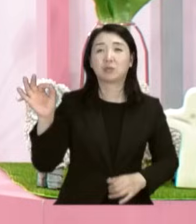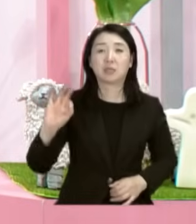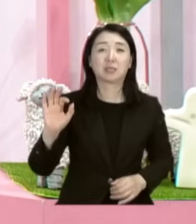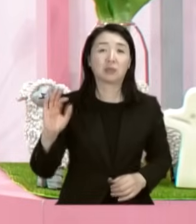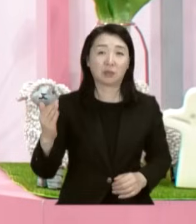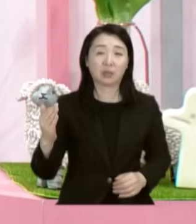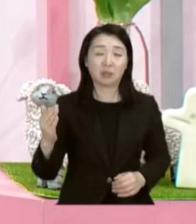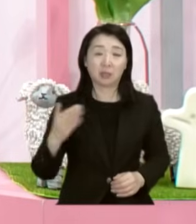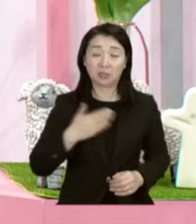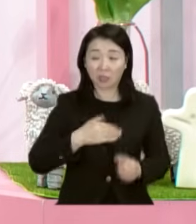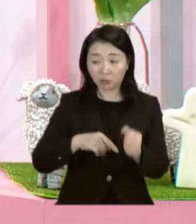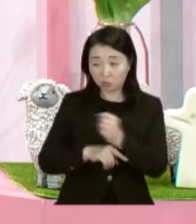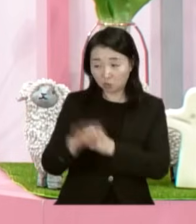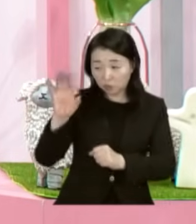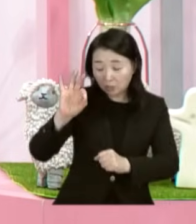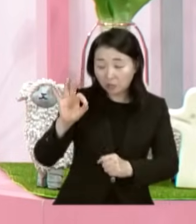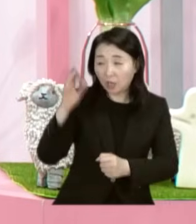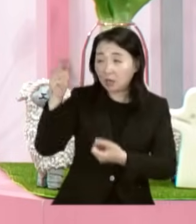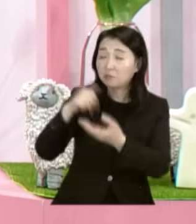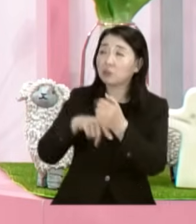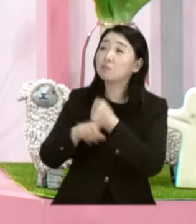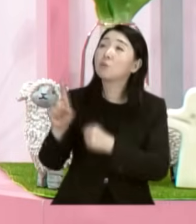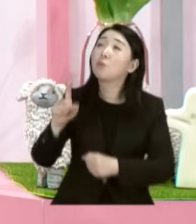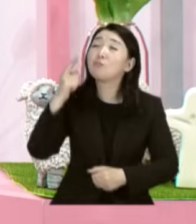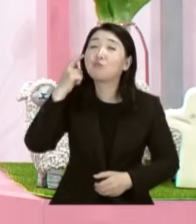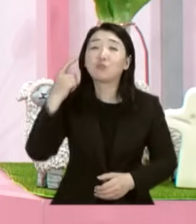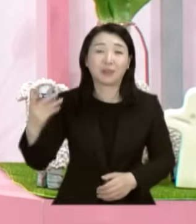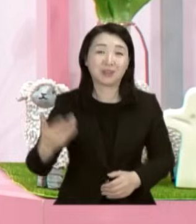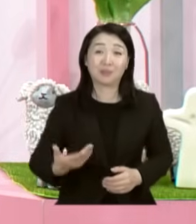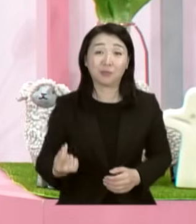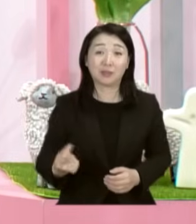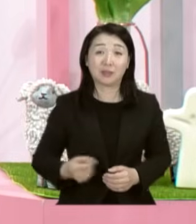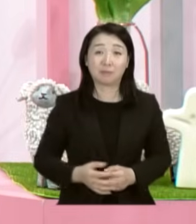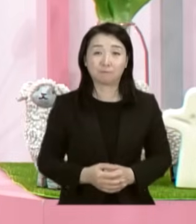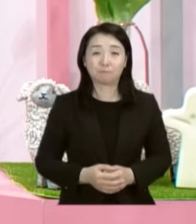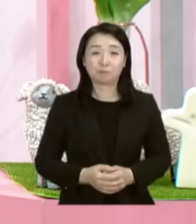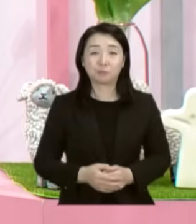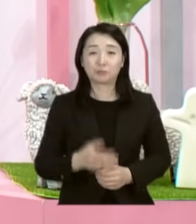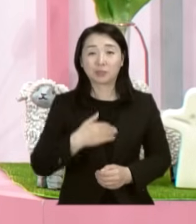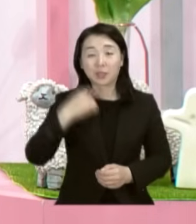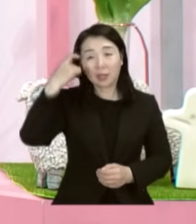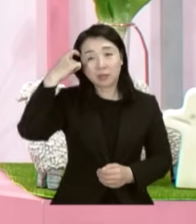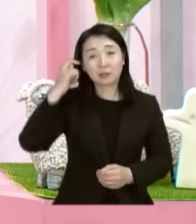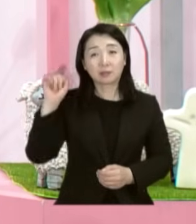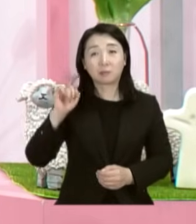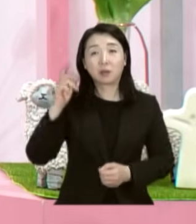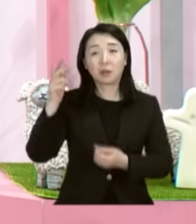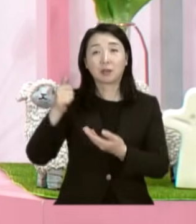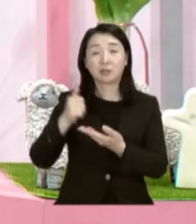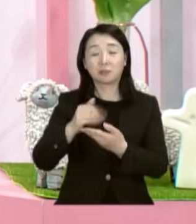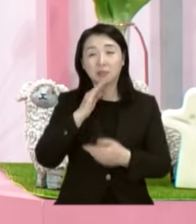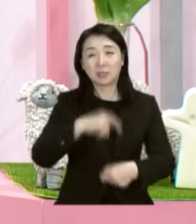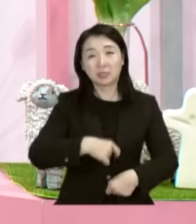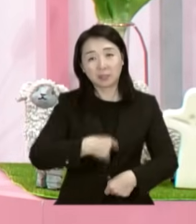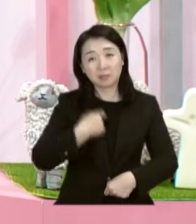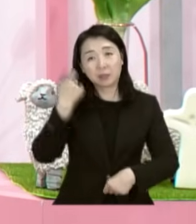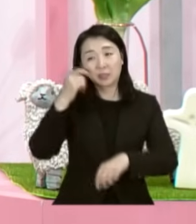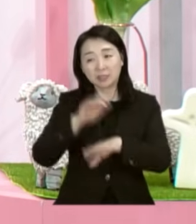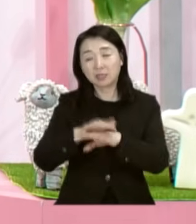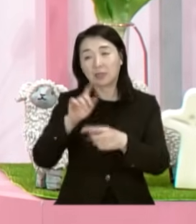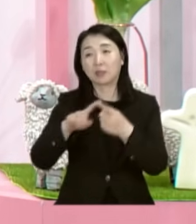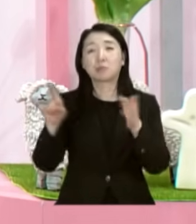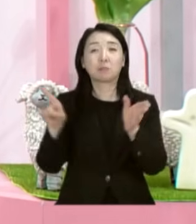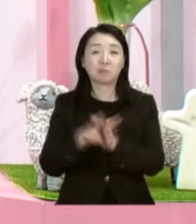되더라고요 저도 이유를 찾았잖아요 하나님 이게 무슨 뜻입니까 근데 제가 느낀 거는 결론적으로 하나님의 신실하신과 가